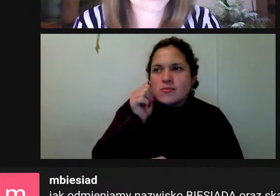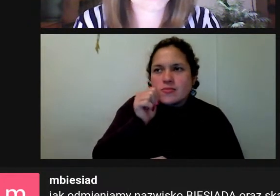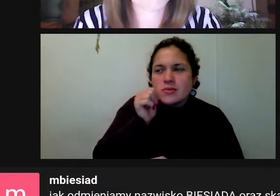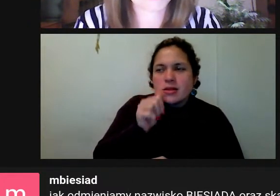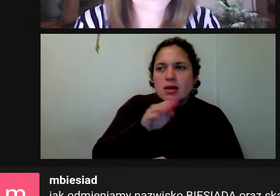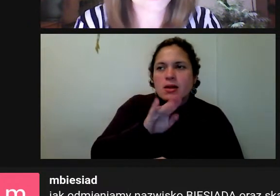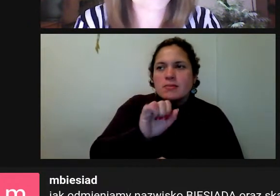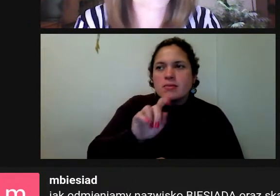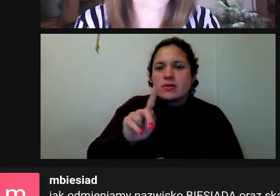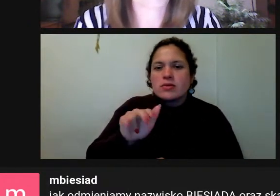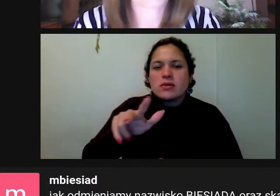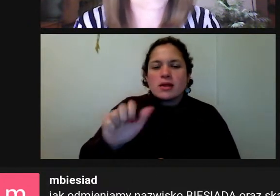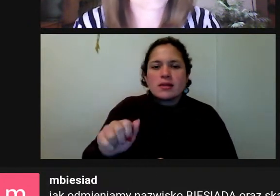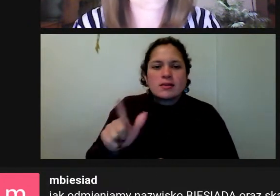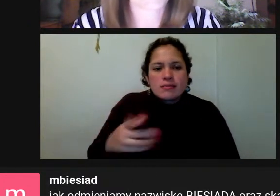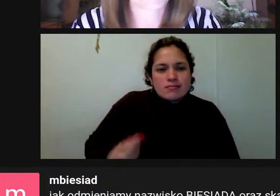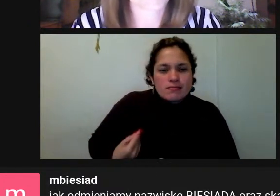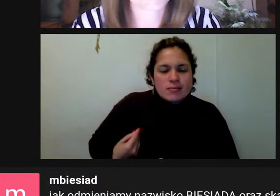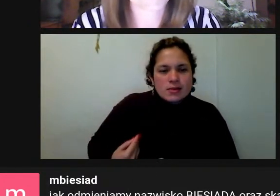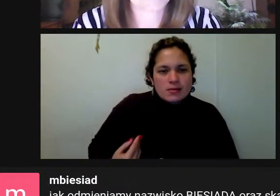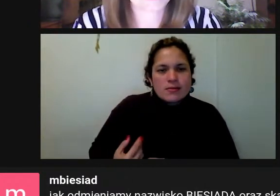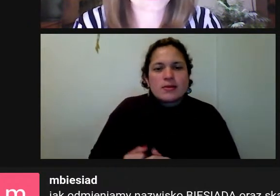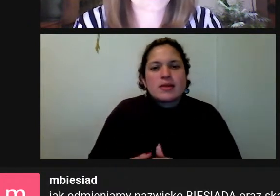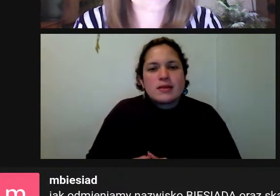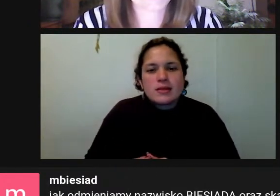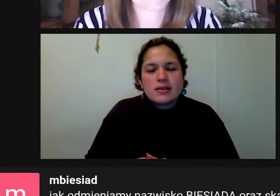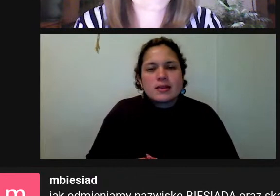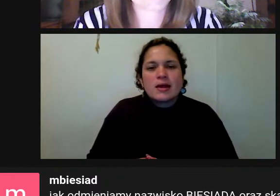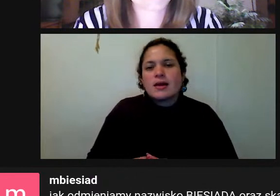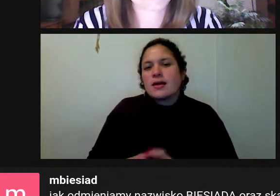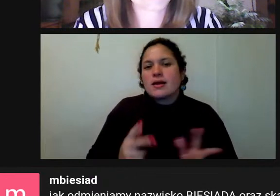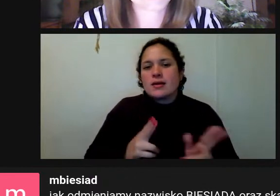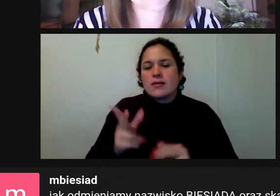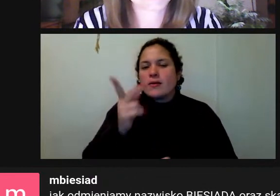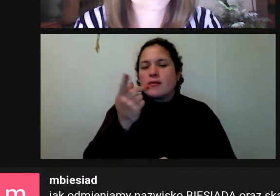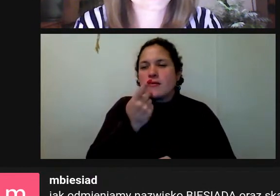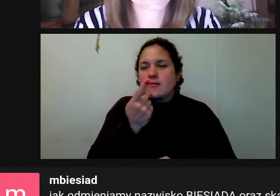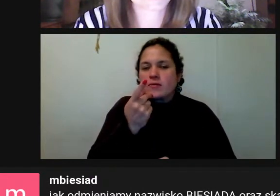pani Biesiady. Tak, to vai ser como se fosse